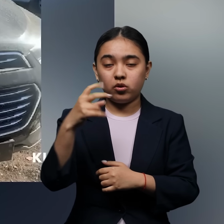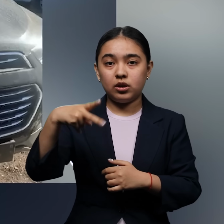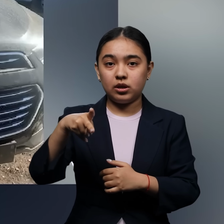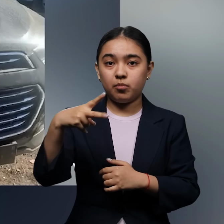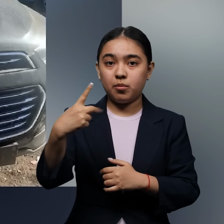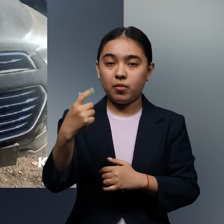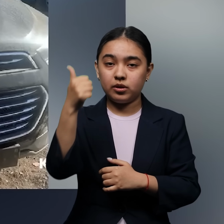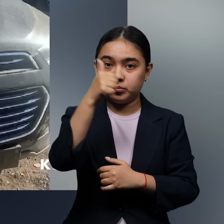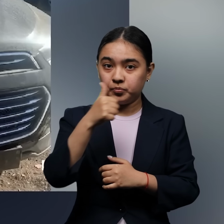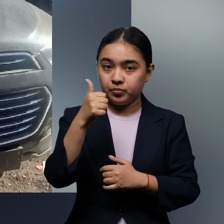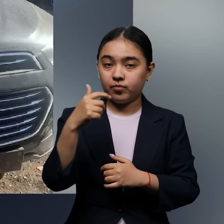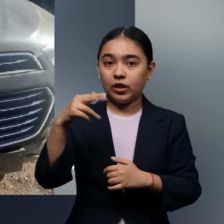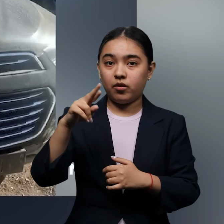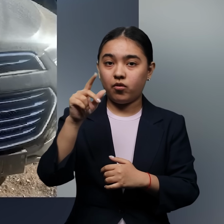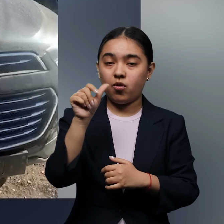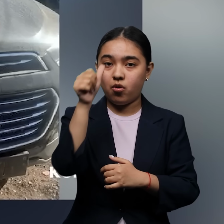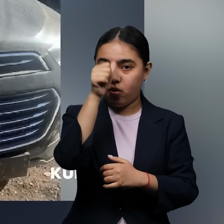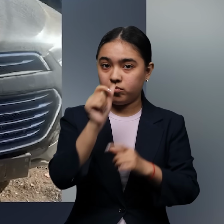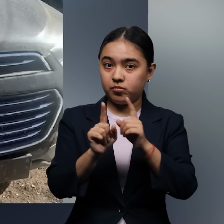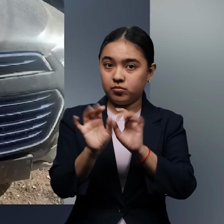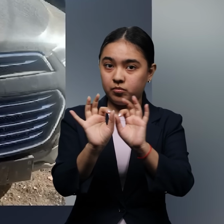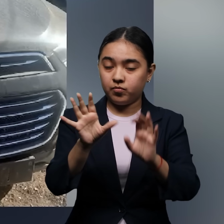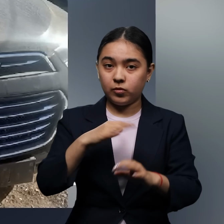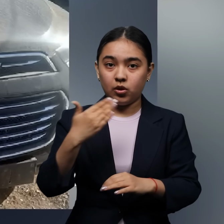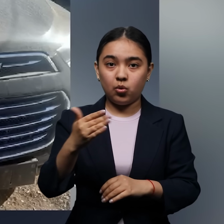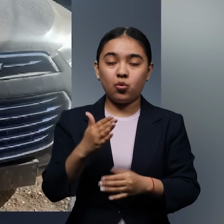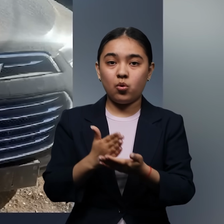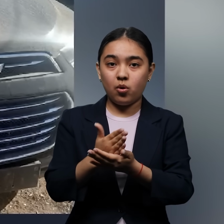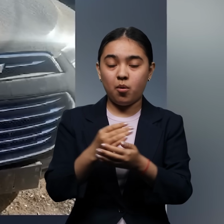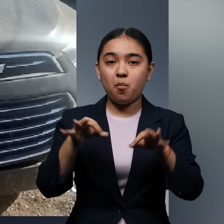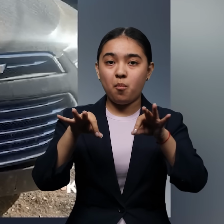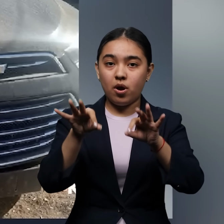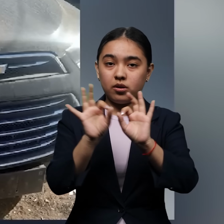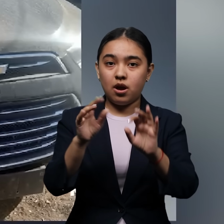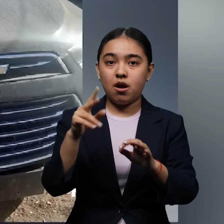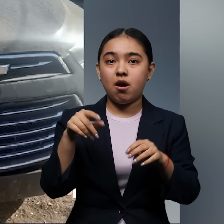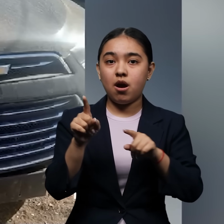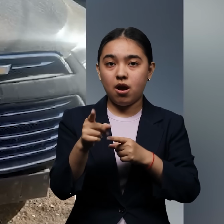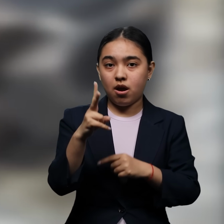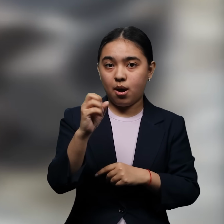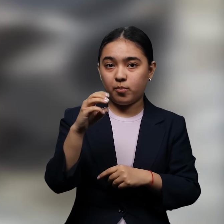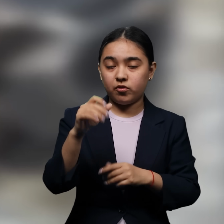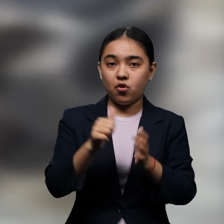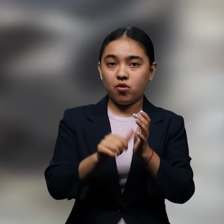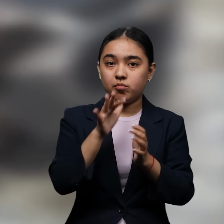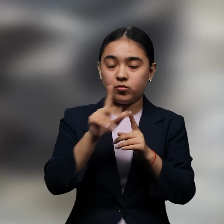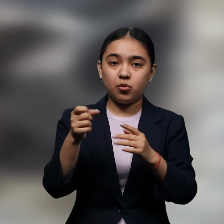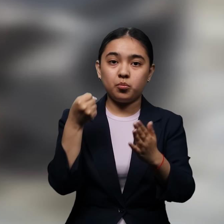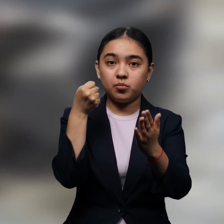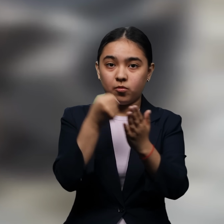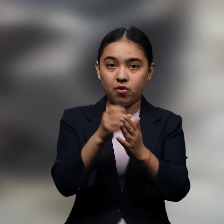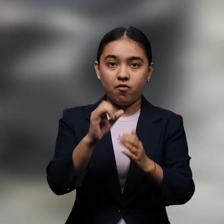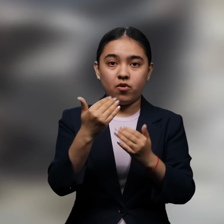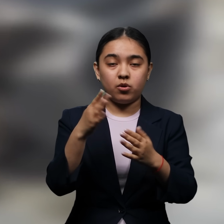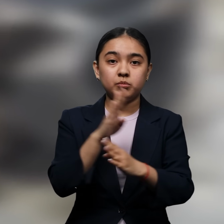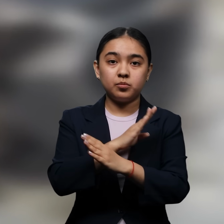Asrolboy Qarayev 2021-yil yanvar oyida ham tilga tushgandi. O'shanda hokimning xizmat mashinasi ekan aytilgan Captiva'da 60 yoshli